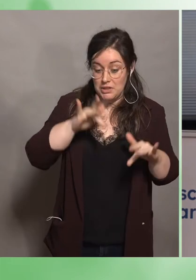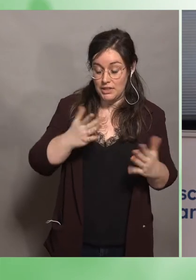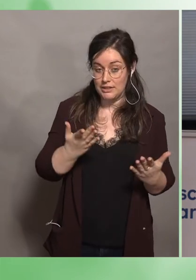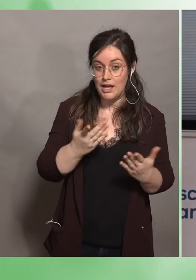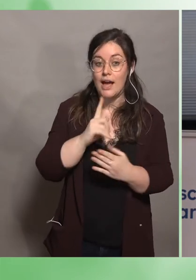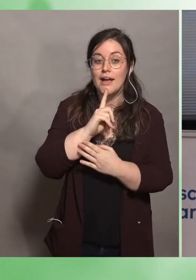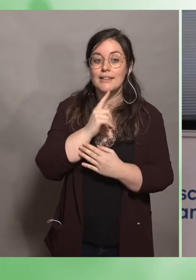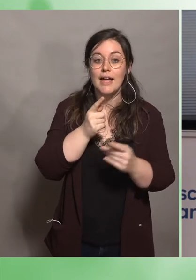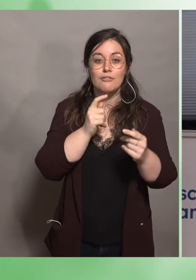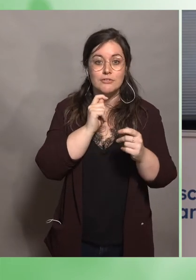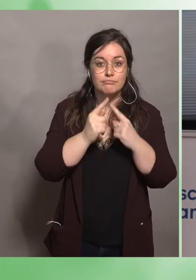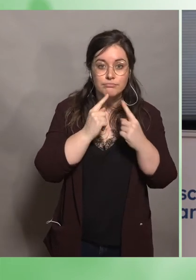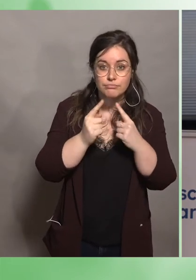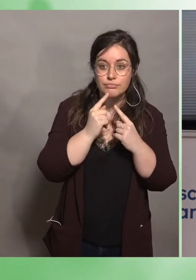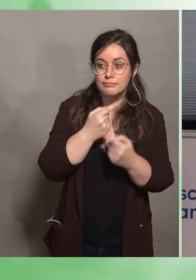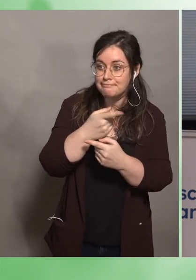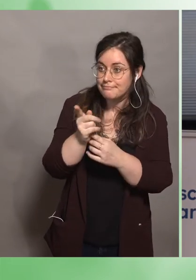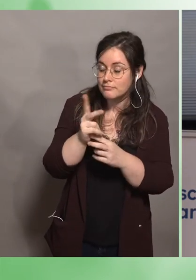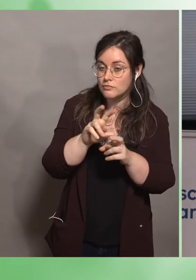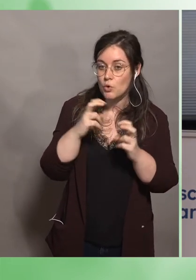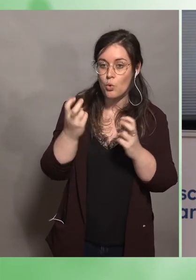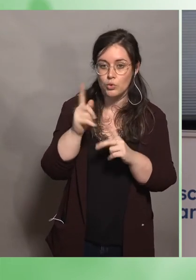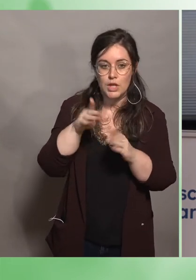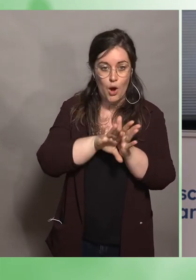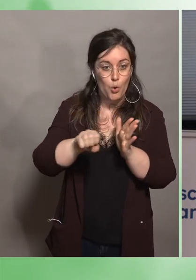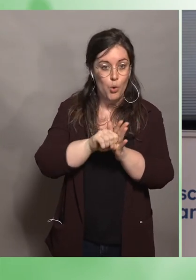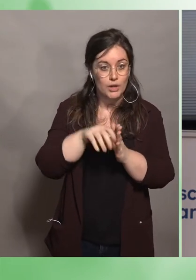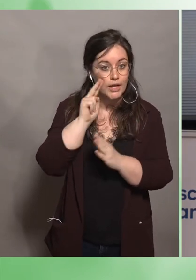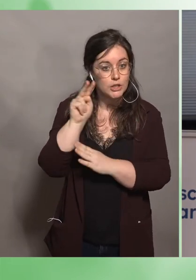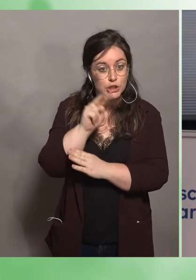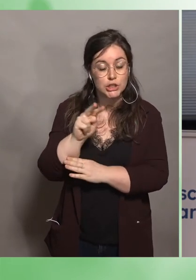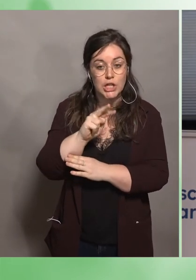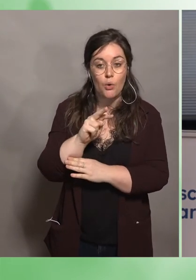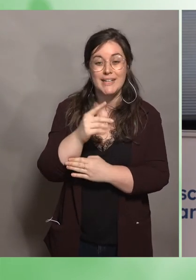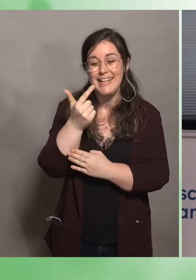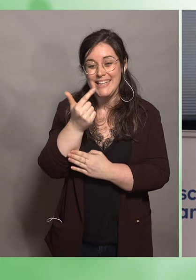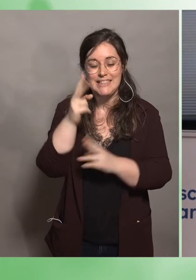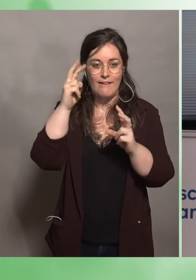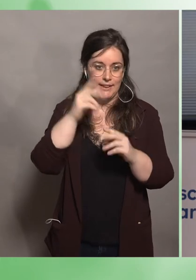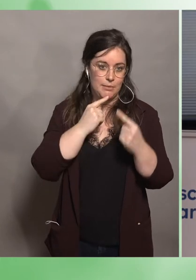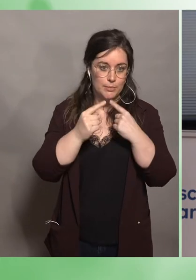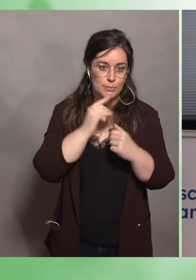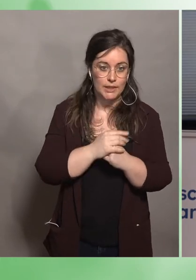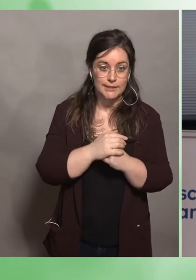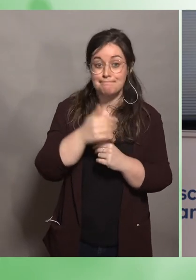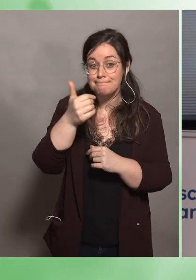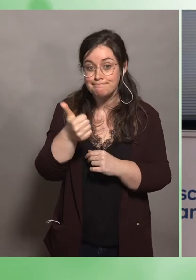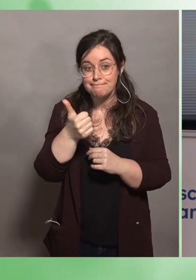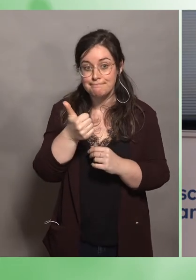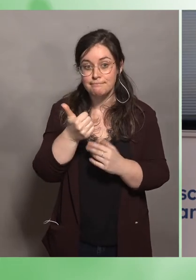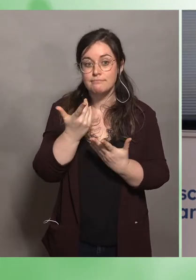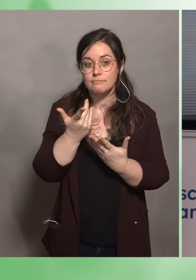Gespräch kommen miteinander für Sie in der Runde und die online zugeschaltet sind, um über zwei Themen zu reden. Zum einen